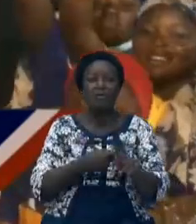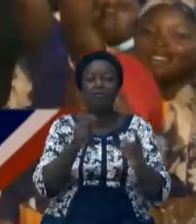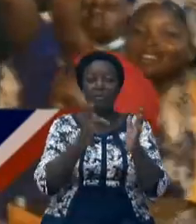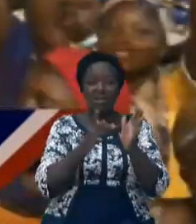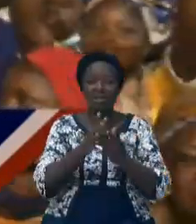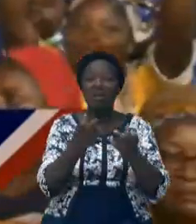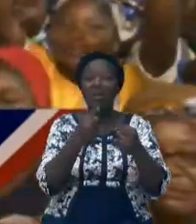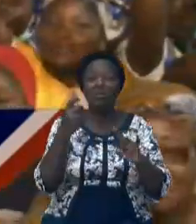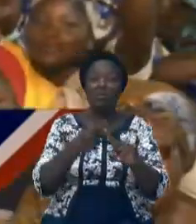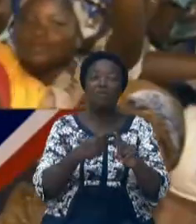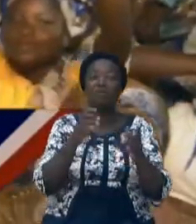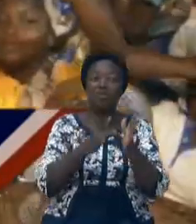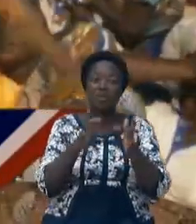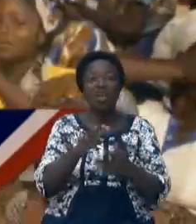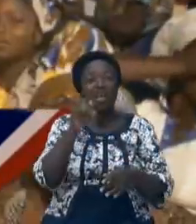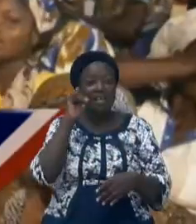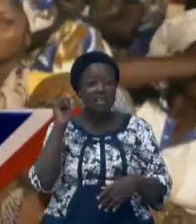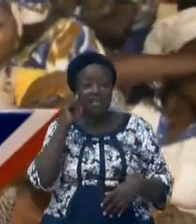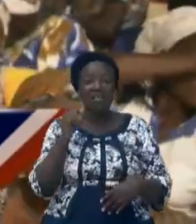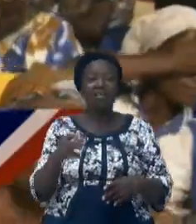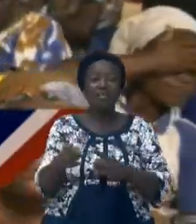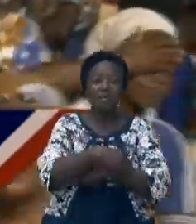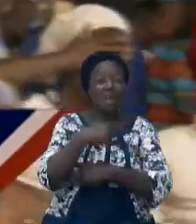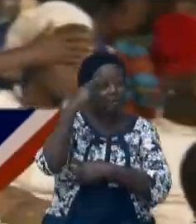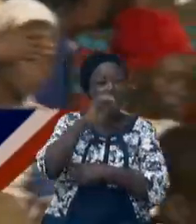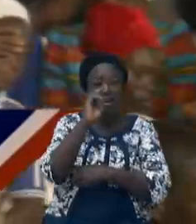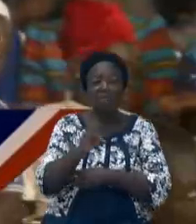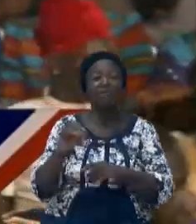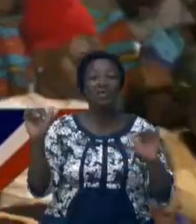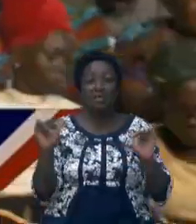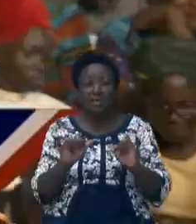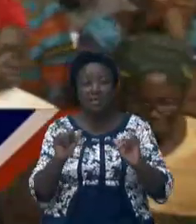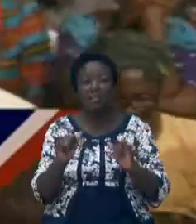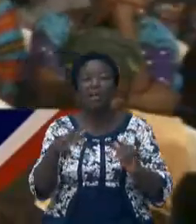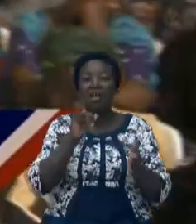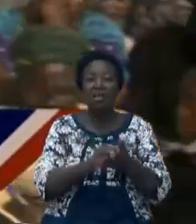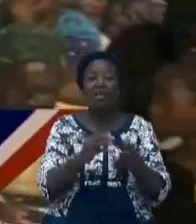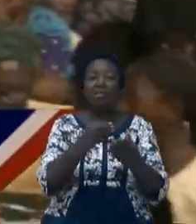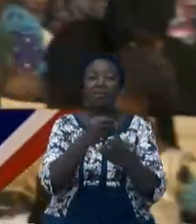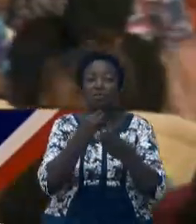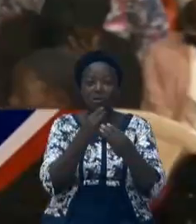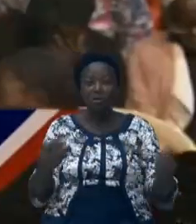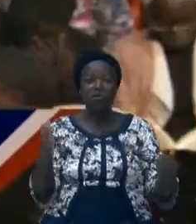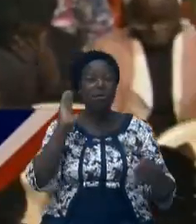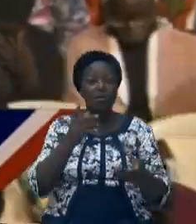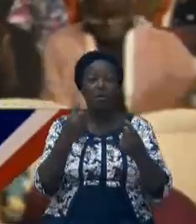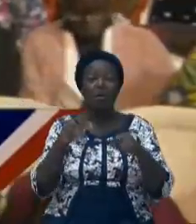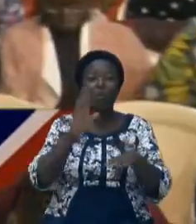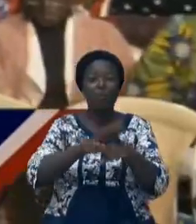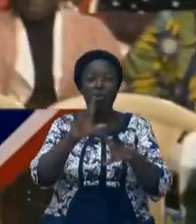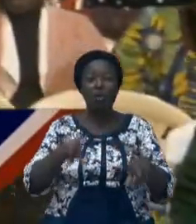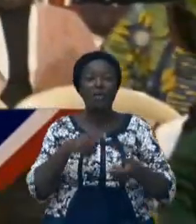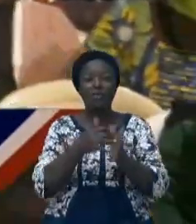villes venait de jésus veut lettre de la mère de jésus y ait aujourd'hui et éternellement le